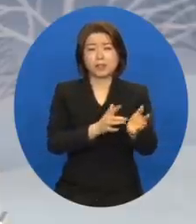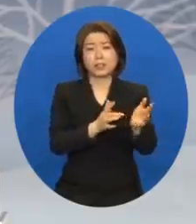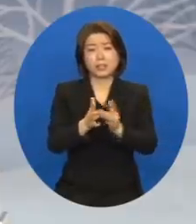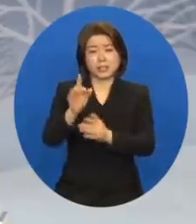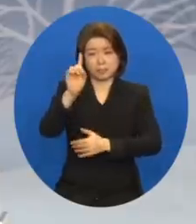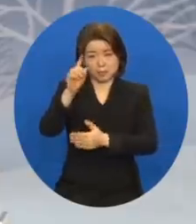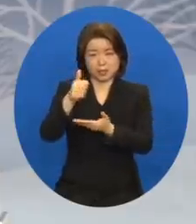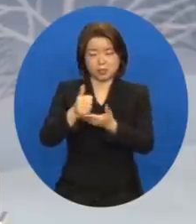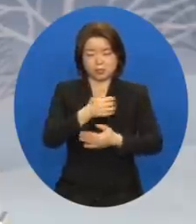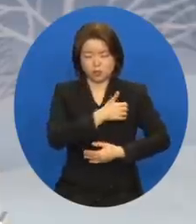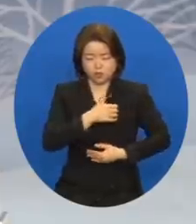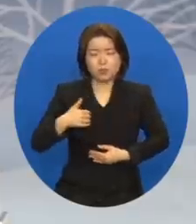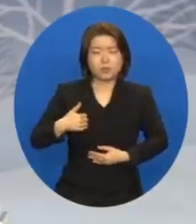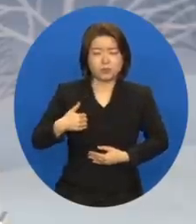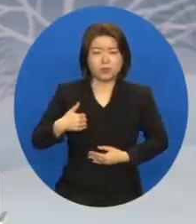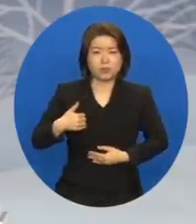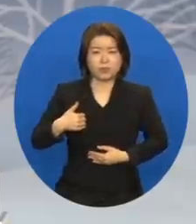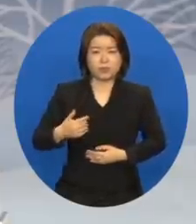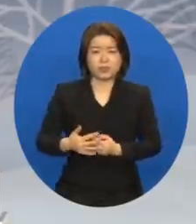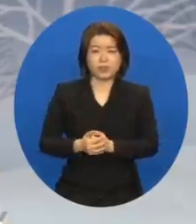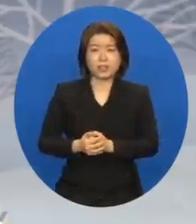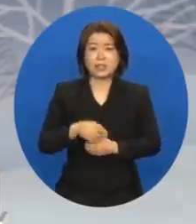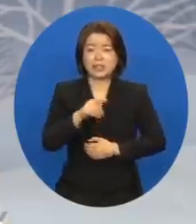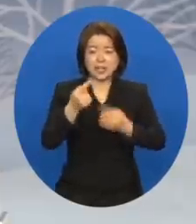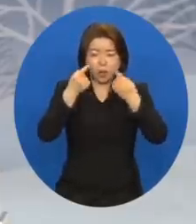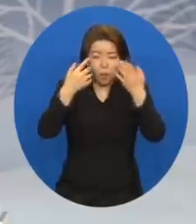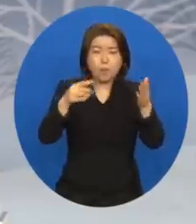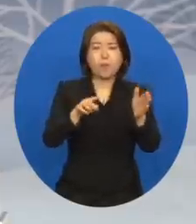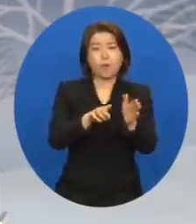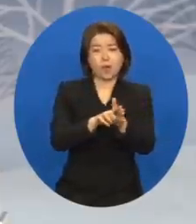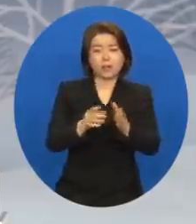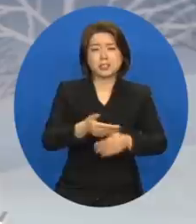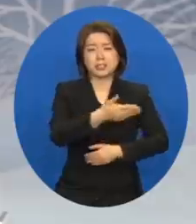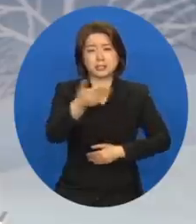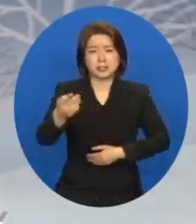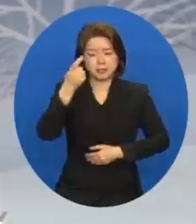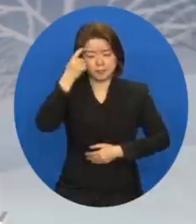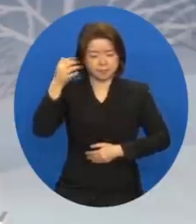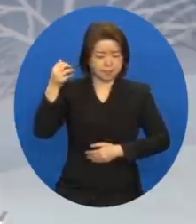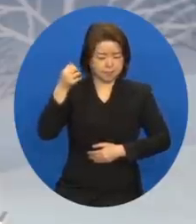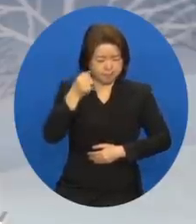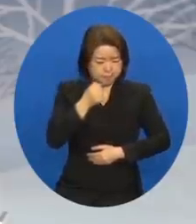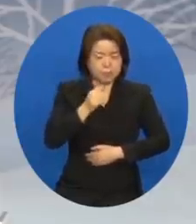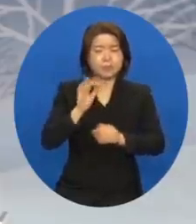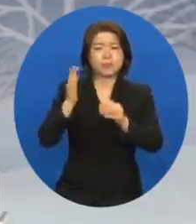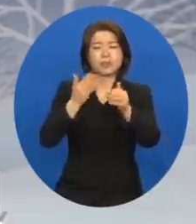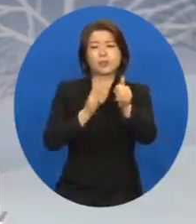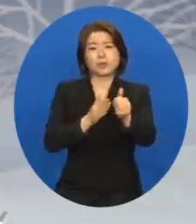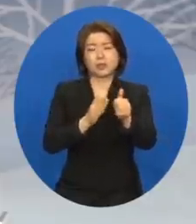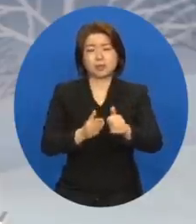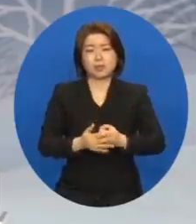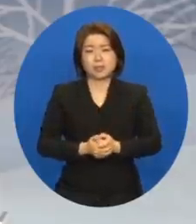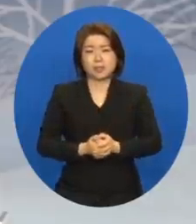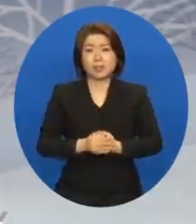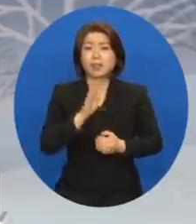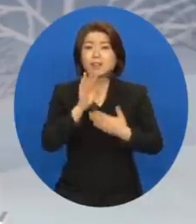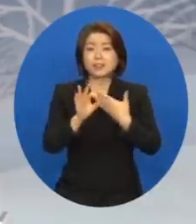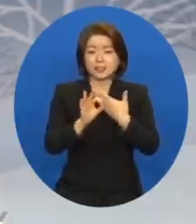분이면 충분하다, 이 확신이 여러분에게 들 수 있게 되기를 원합니다.